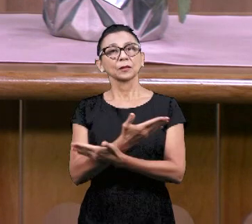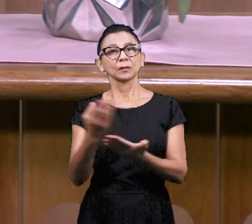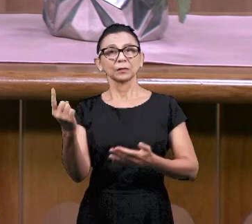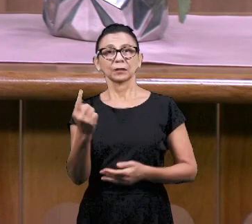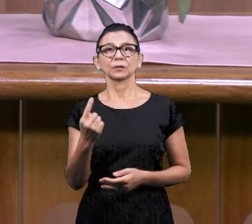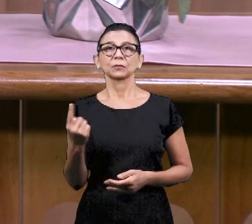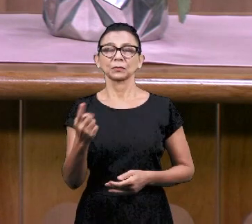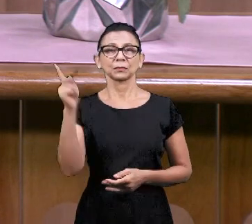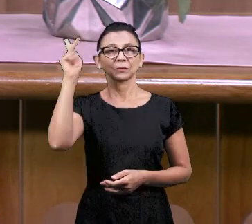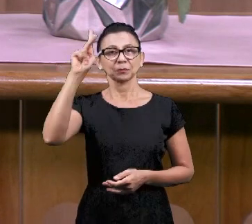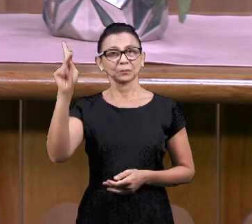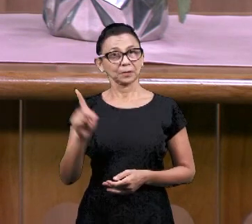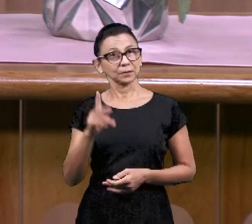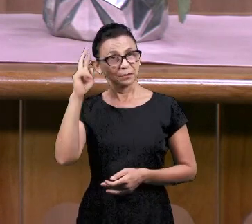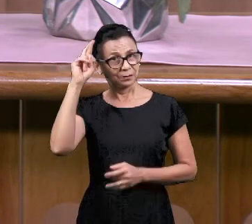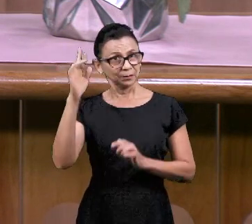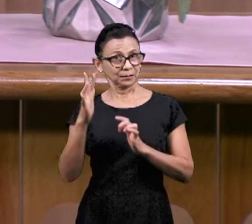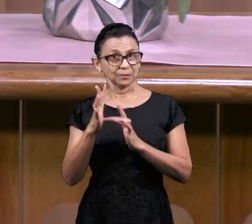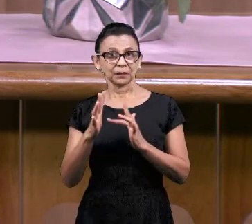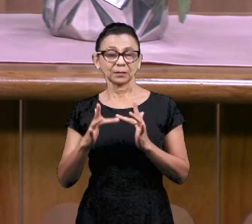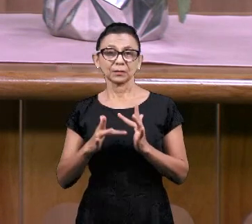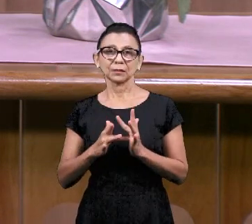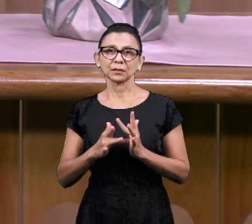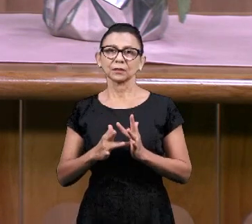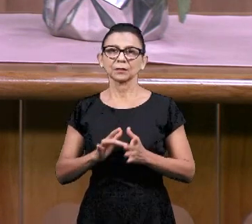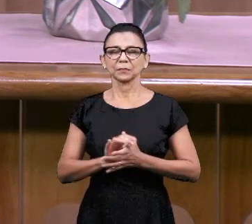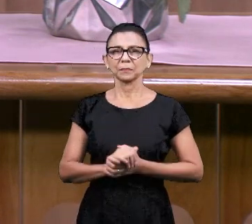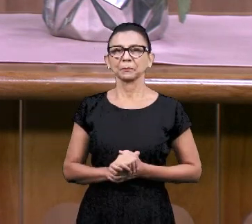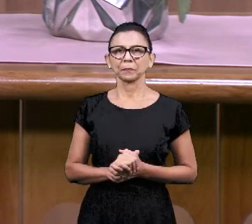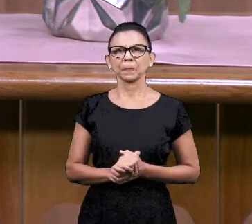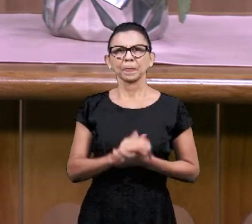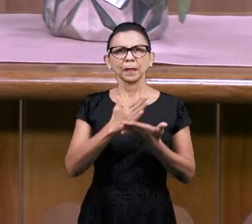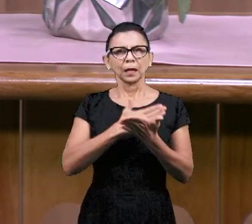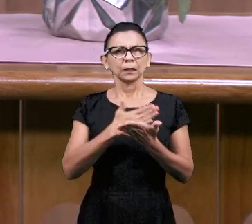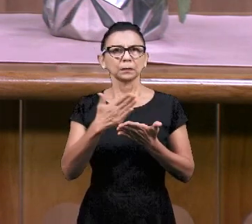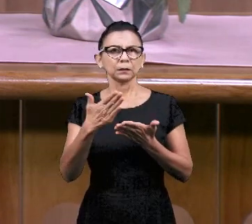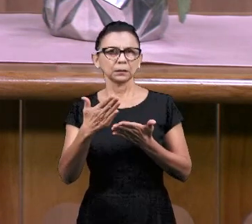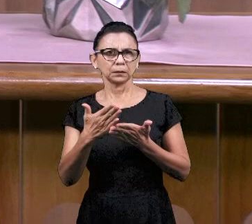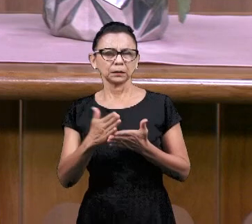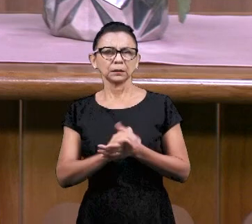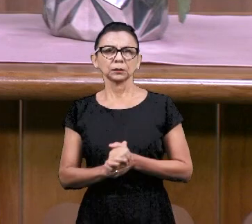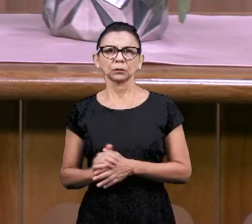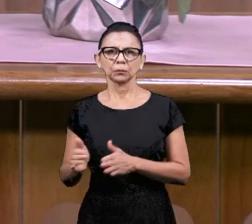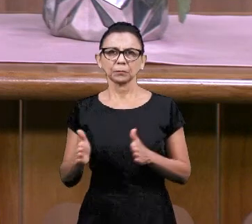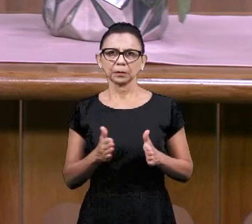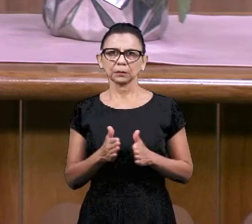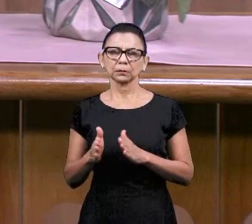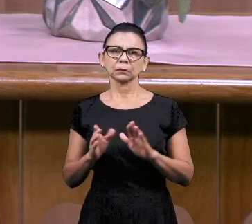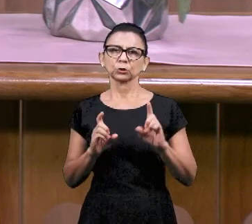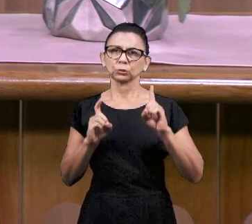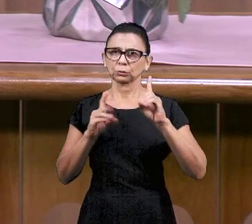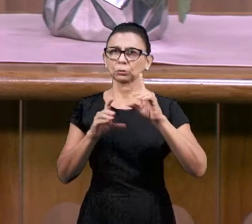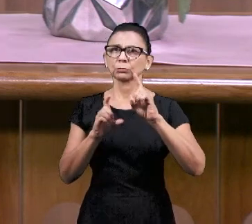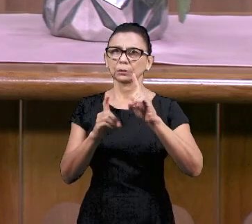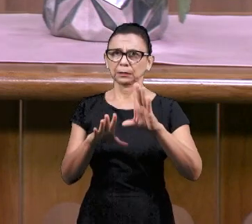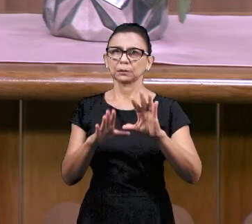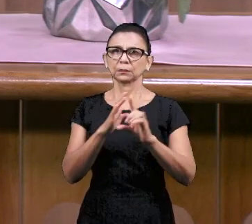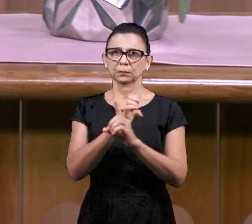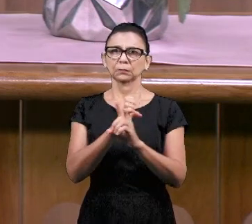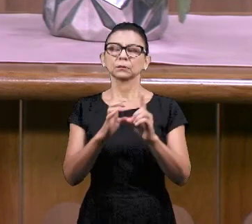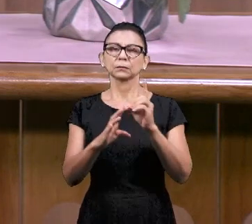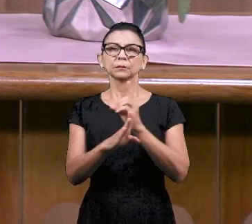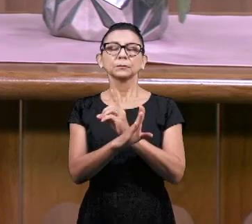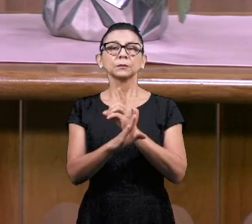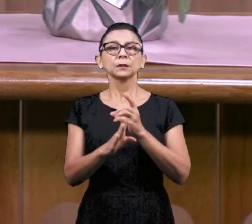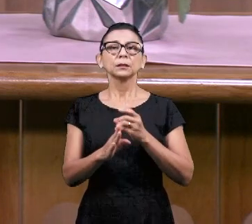Nous saluons les frères et sœurs dans la paix du Seigneur Jésus. Nous commençons maintenant euh, la partie doctrinaire